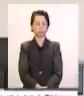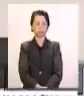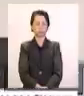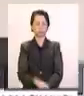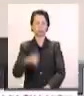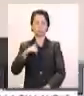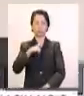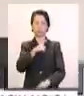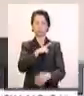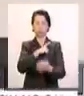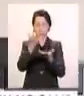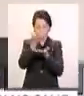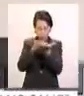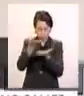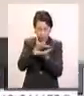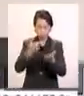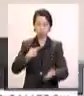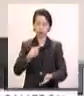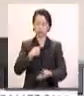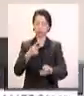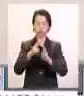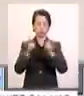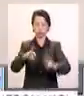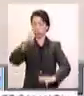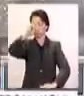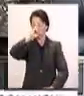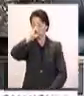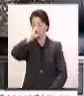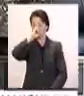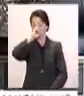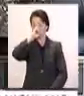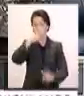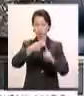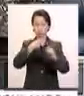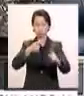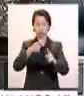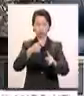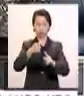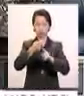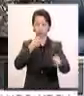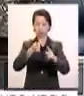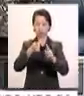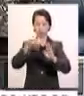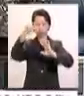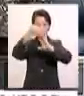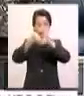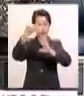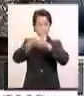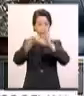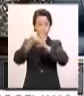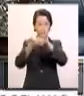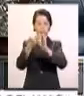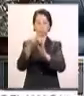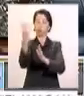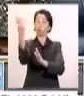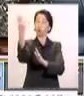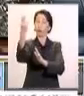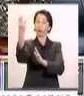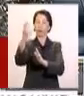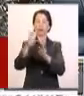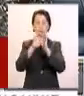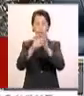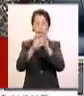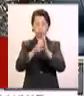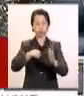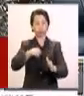Lembaga penapisan, kita cukup strict dari segi penayangan filem ini. Dan sebab itu, contohnya